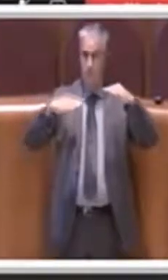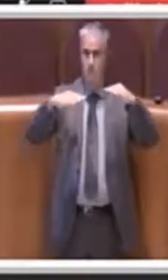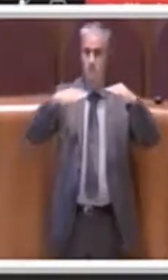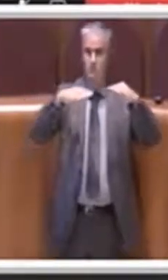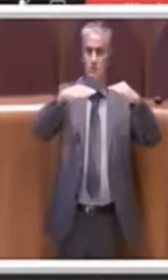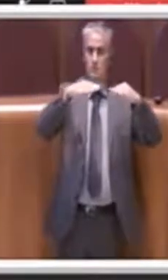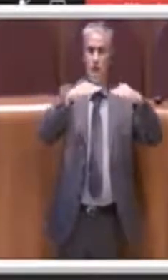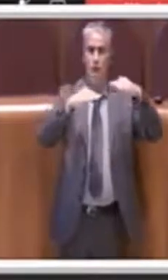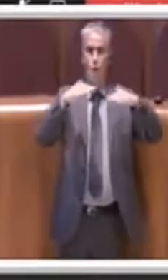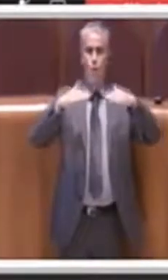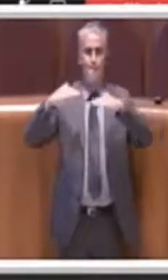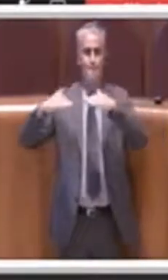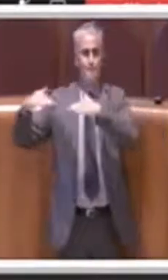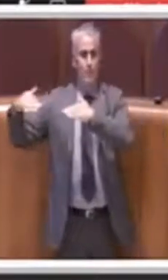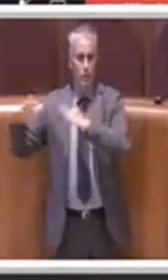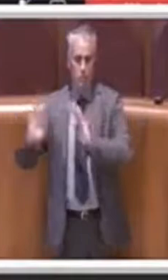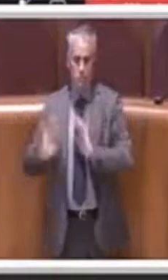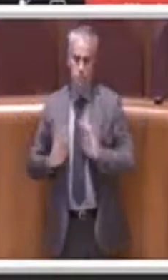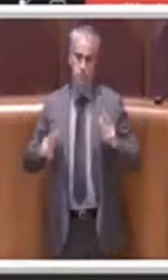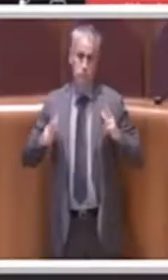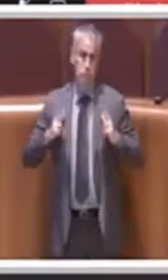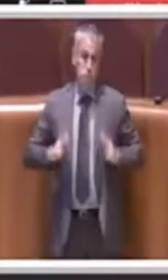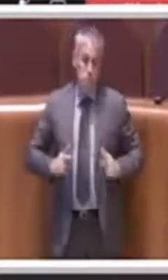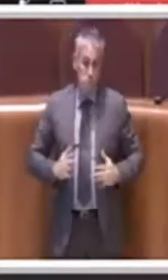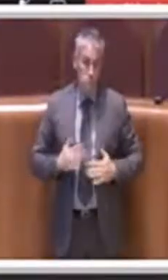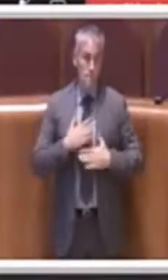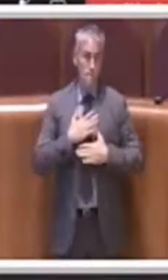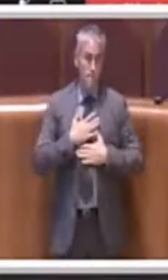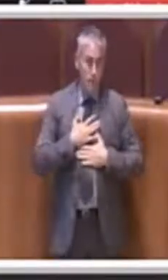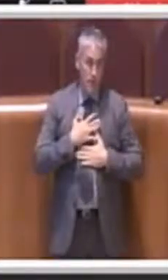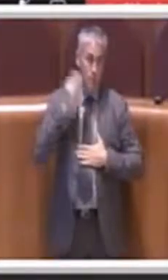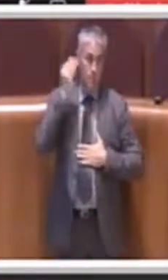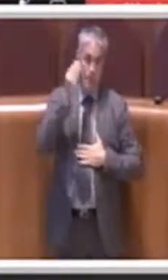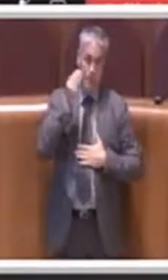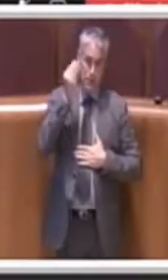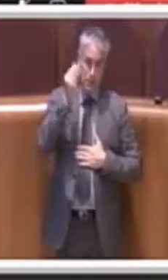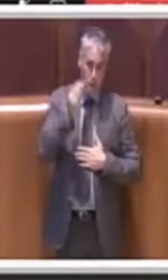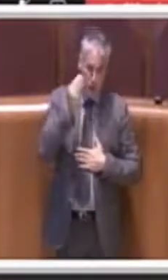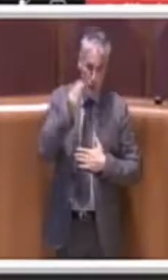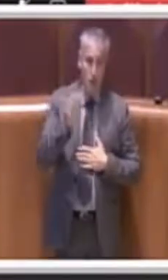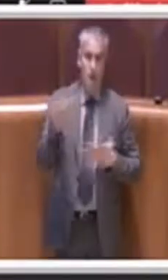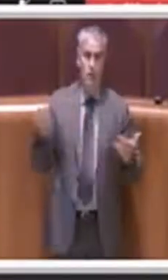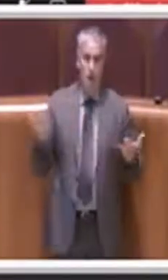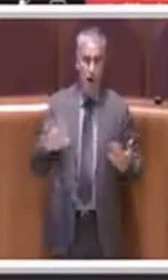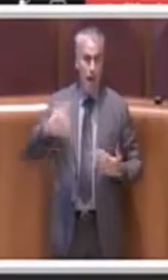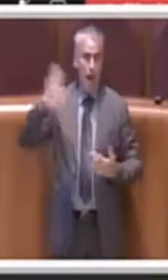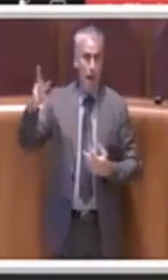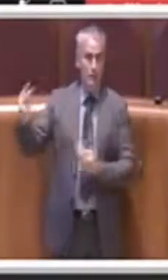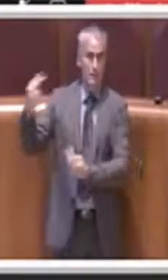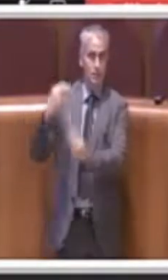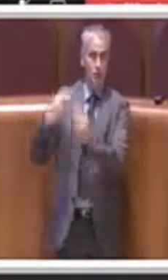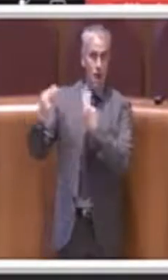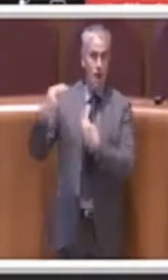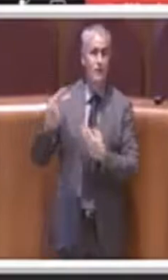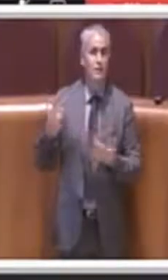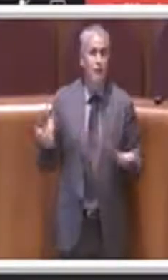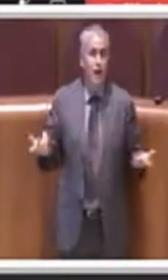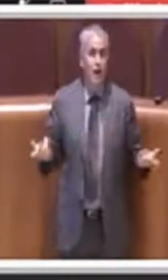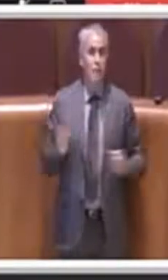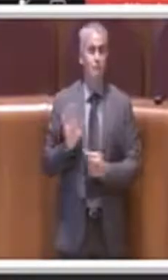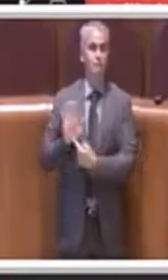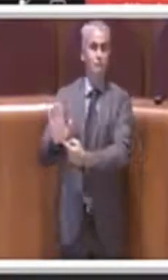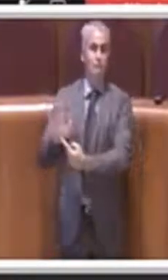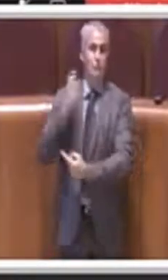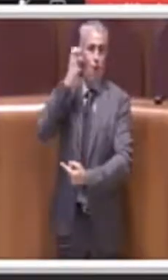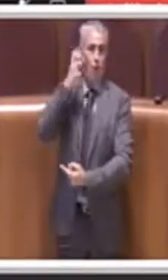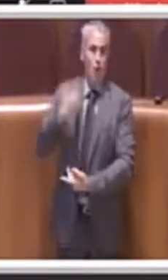già stati riportati ad un equilibrio tale che ovviamente dal mio punto di vista, dal nostro punto di vista, è assolutamente invidiabile dal punto di vista politico, dal punto di vista